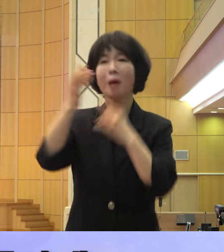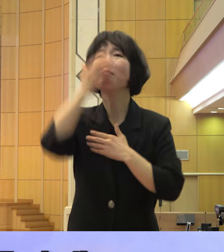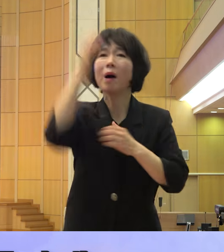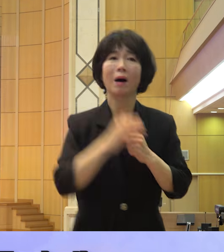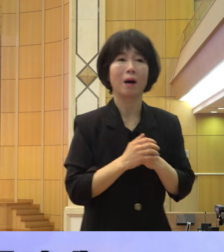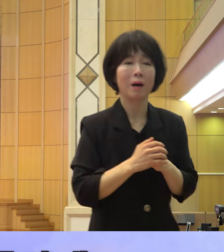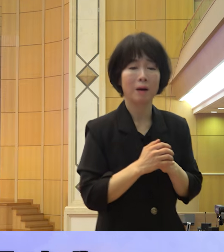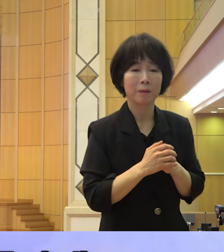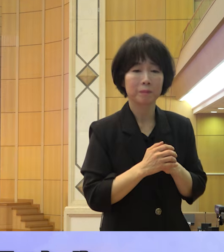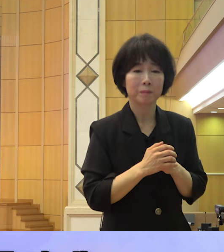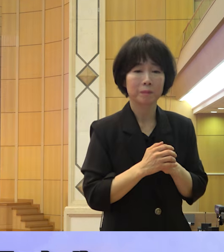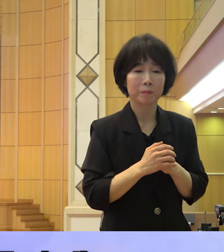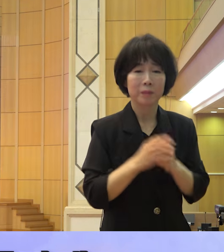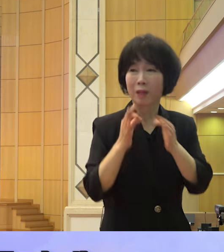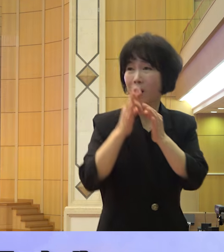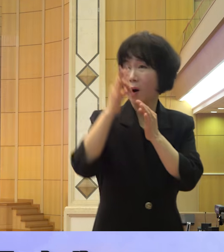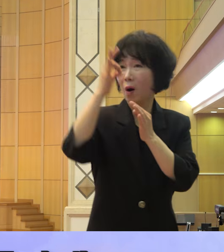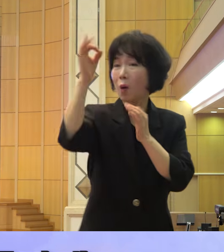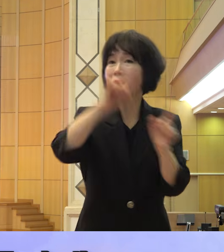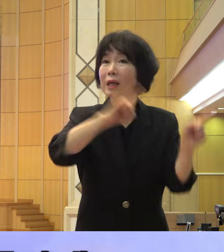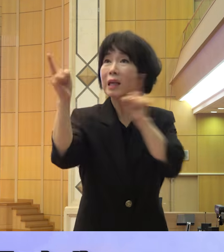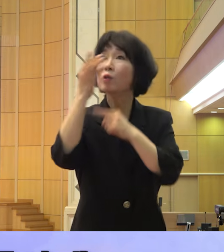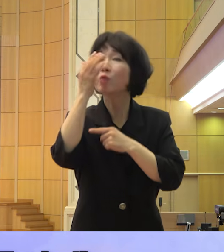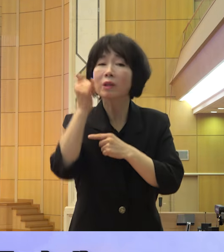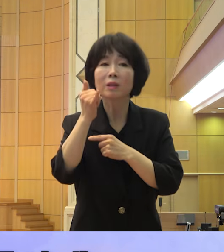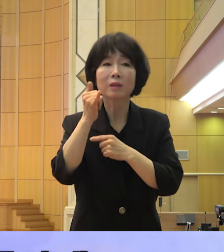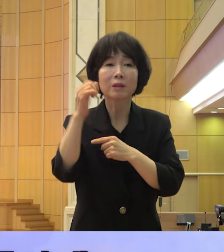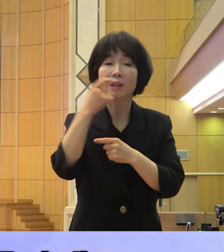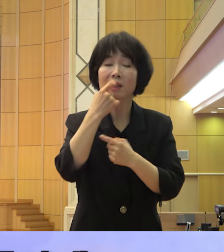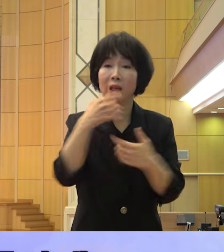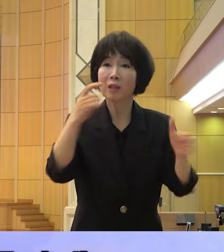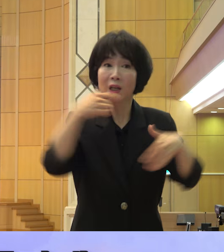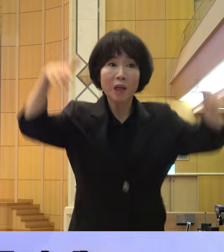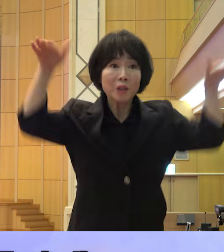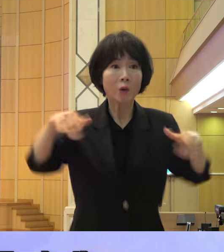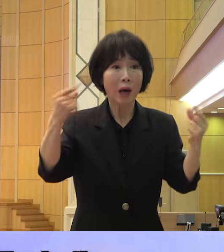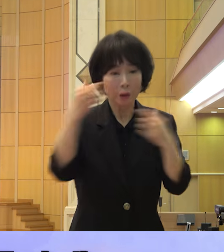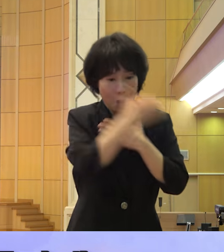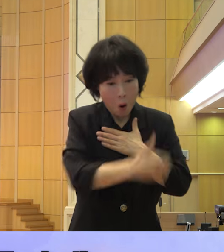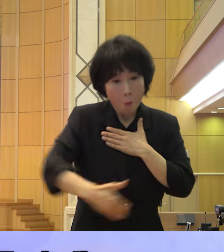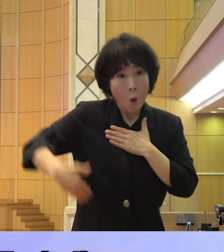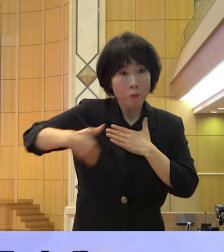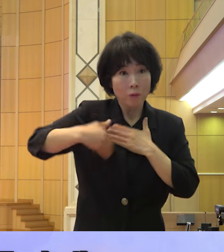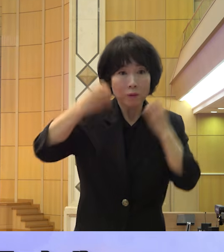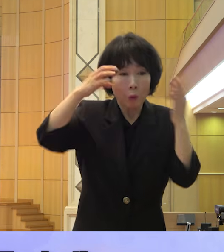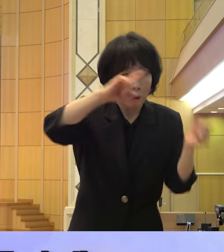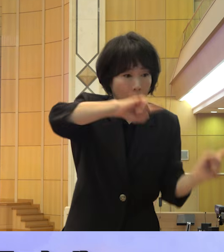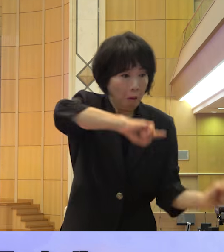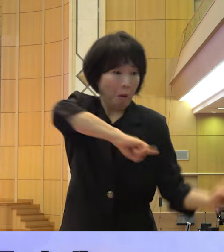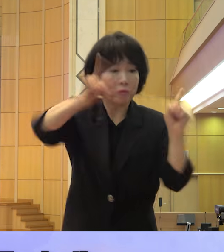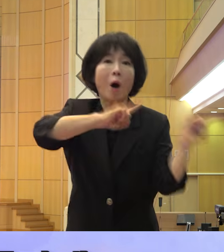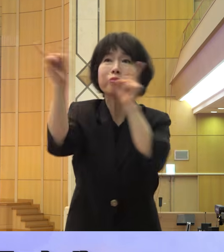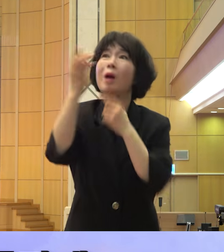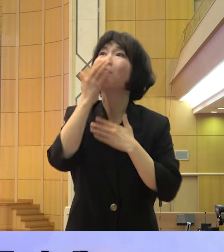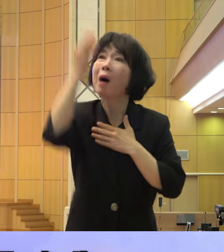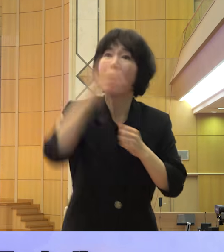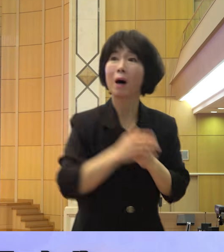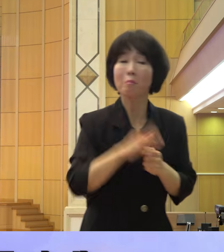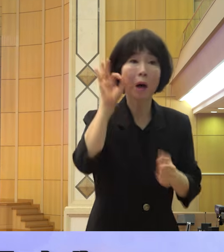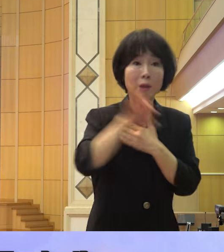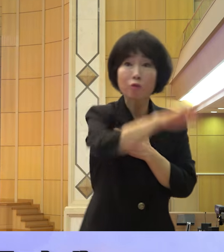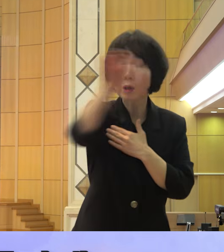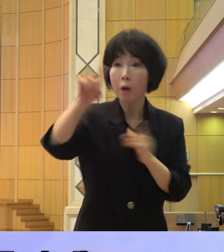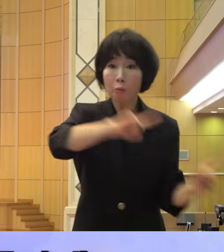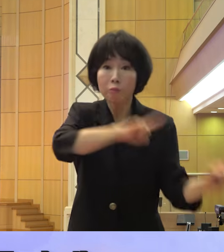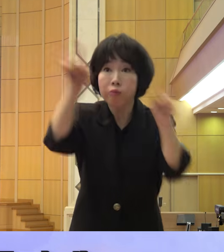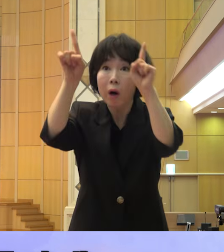아니할 것으로 영원히 살 수 있는 천사 같은 몸으로 부활되는 거예요. 그런 게 없다면 뭐